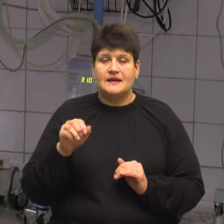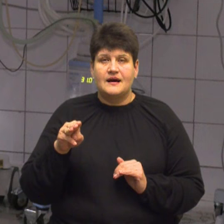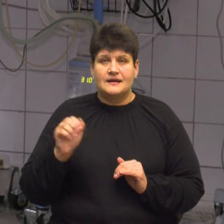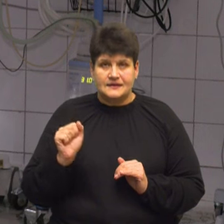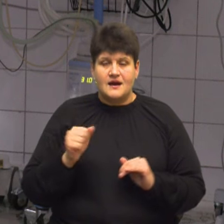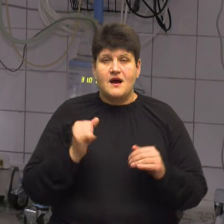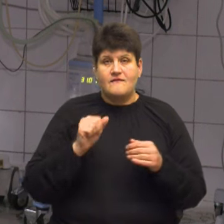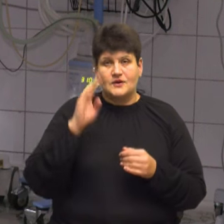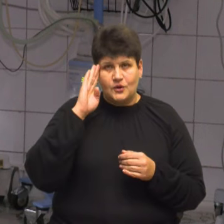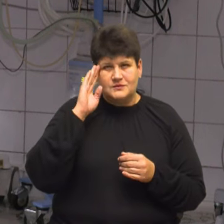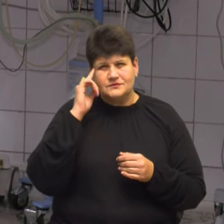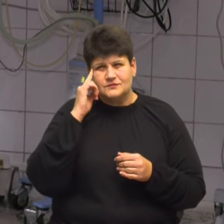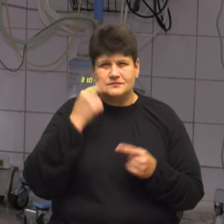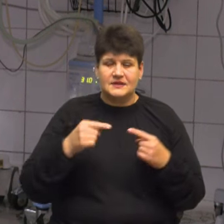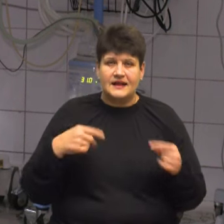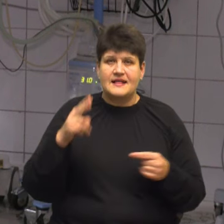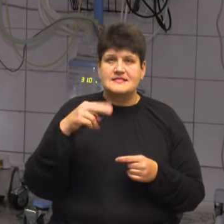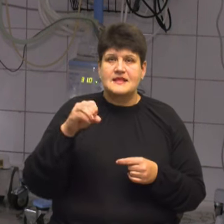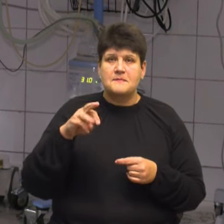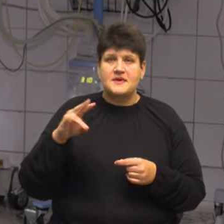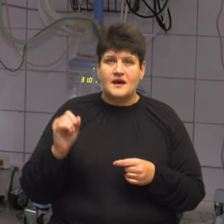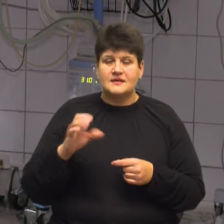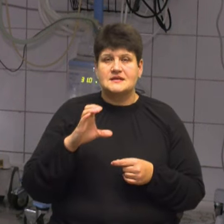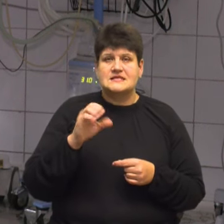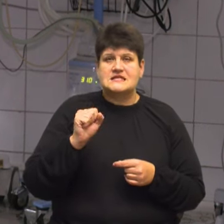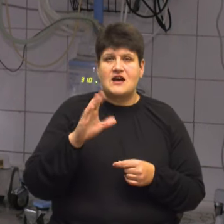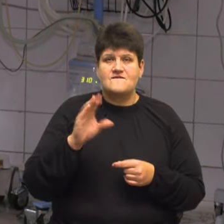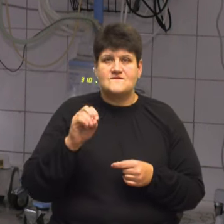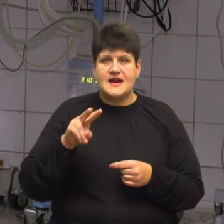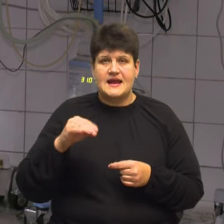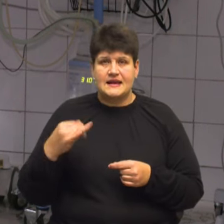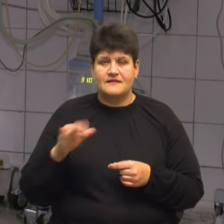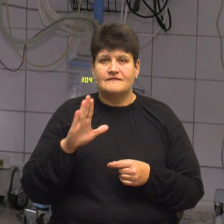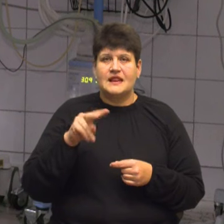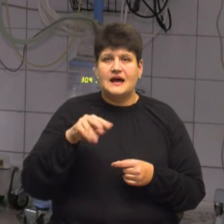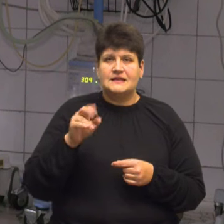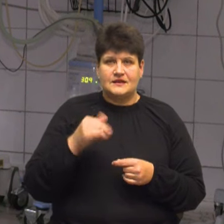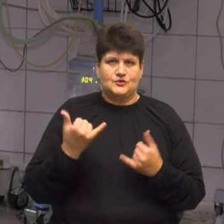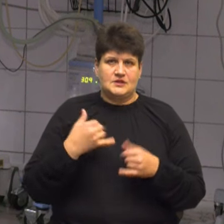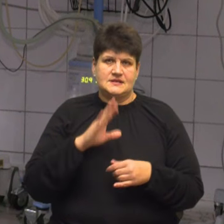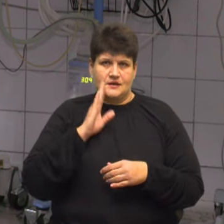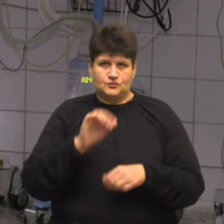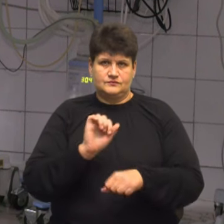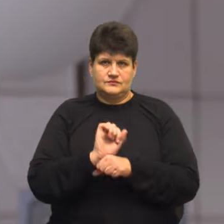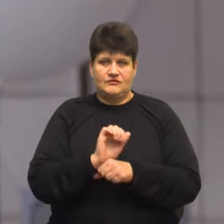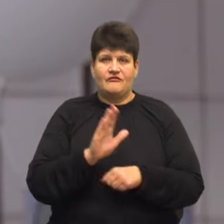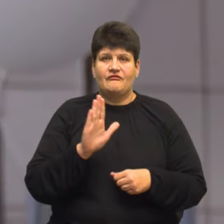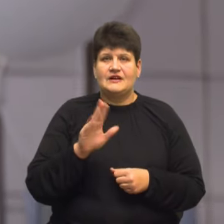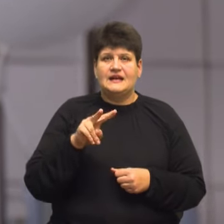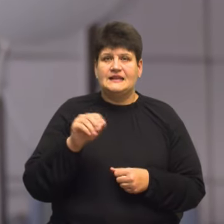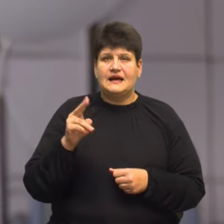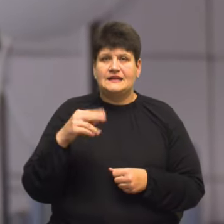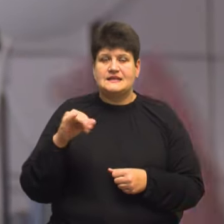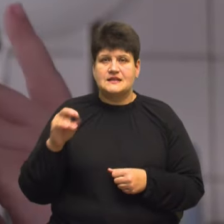було Дем'ян, Владислав і Савелій. Але сьогодні зранку зупинилися на Владислав, Дем'ян і Злата.